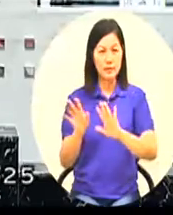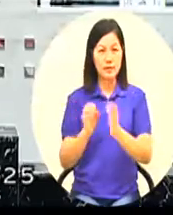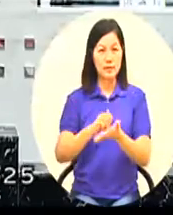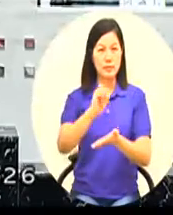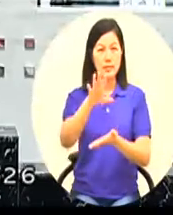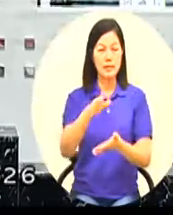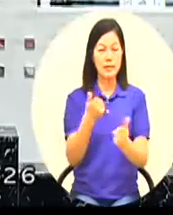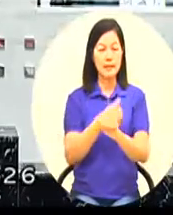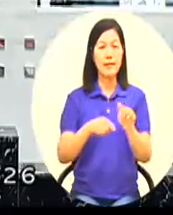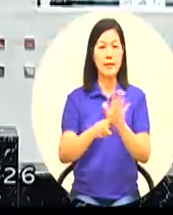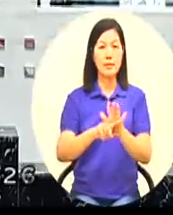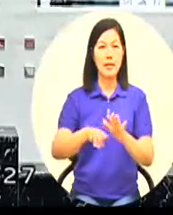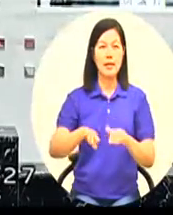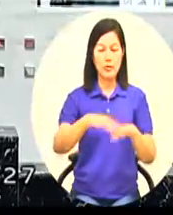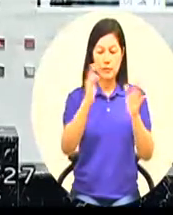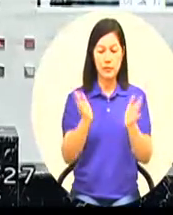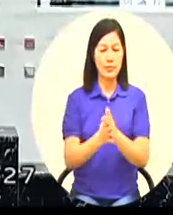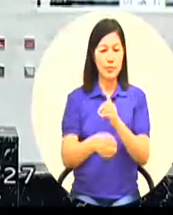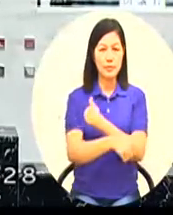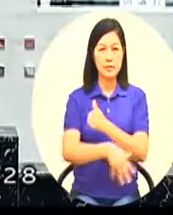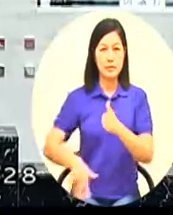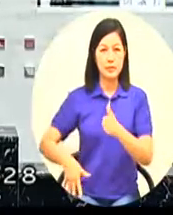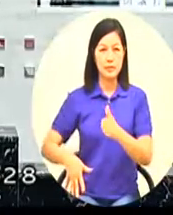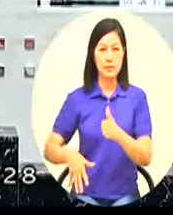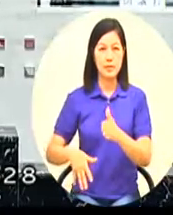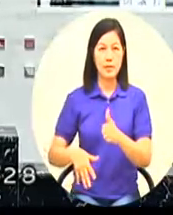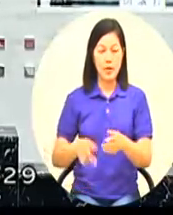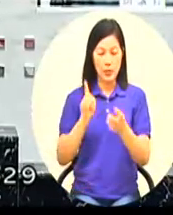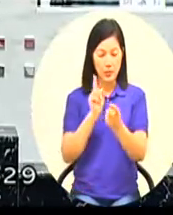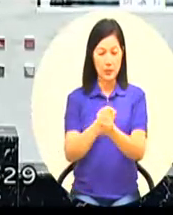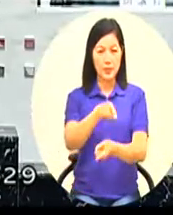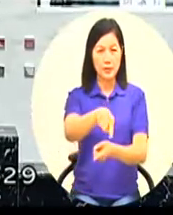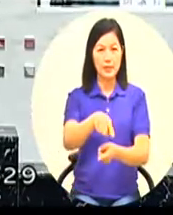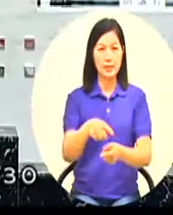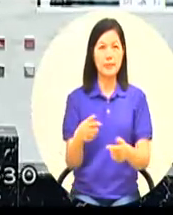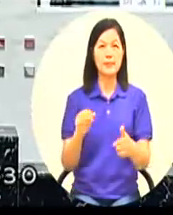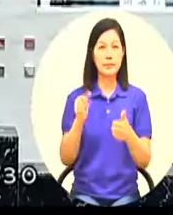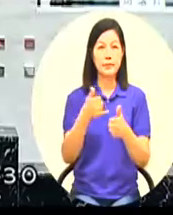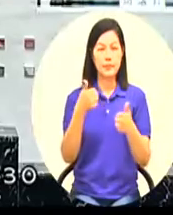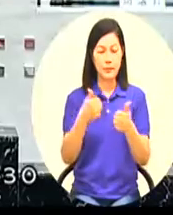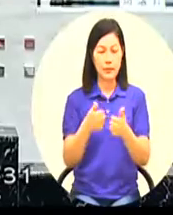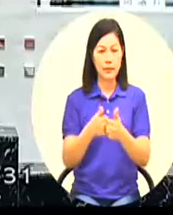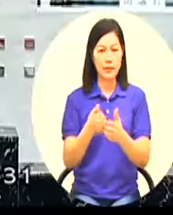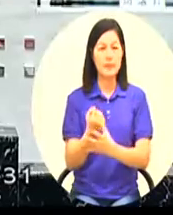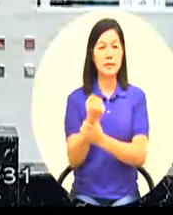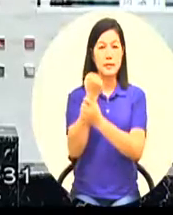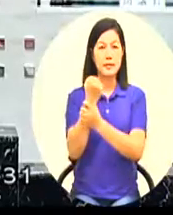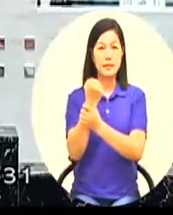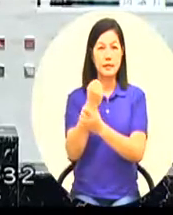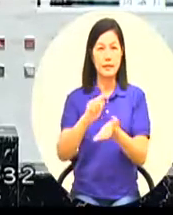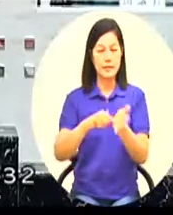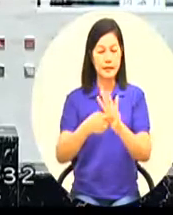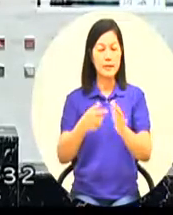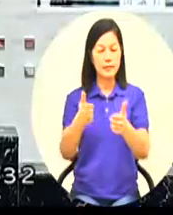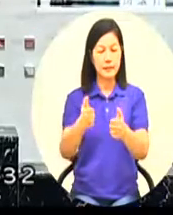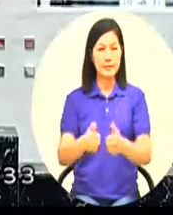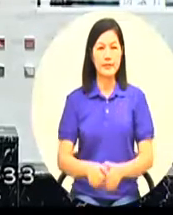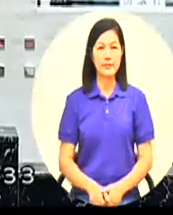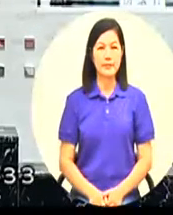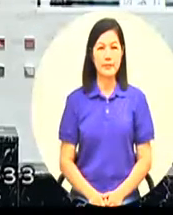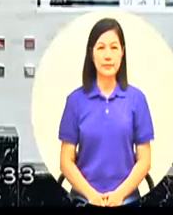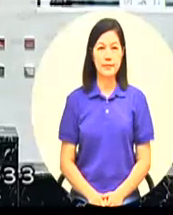仅代表全体同仁对贵会的大力支持与指导表达谢意。本